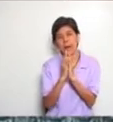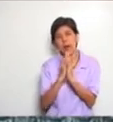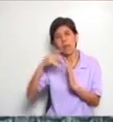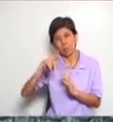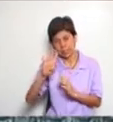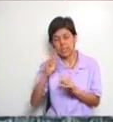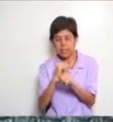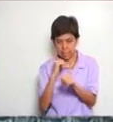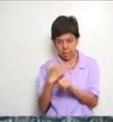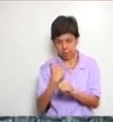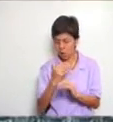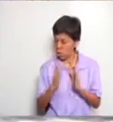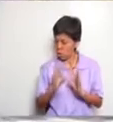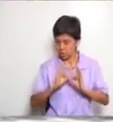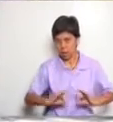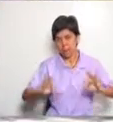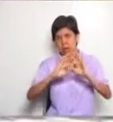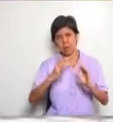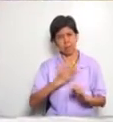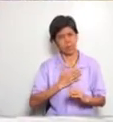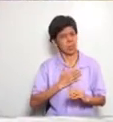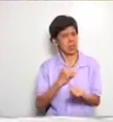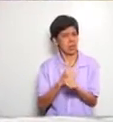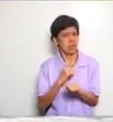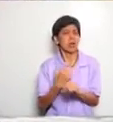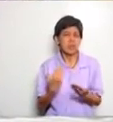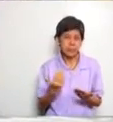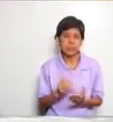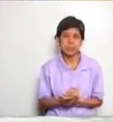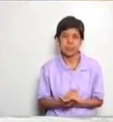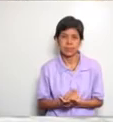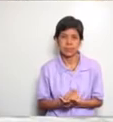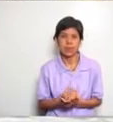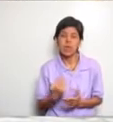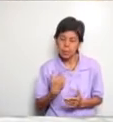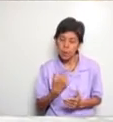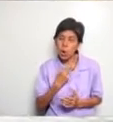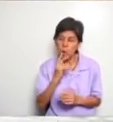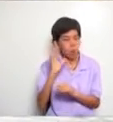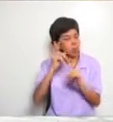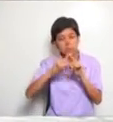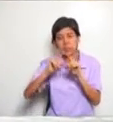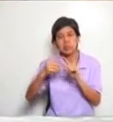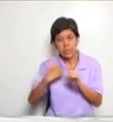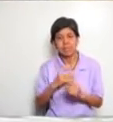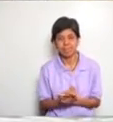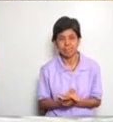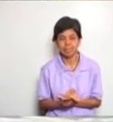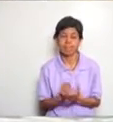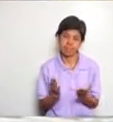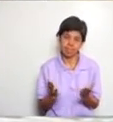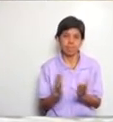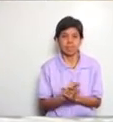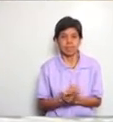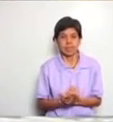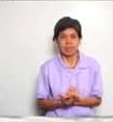ธรรมะที่ยิงใหญ่สำหรบมนุยชาิไมใช่ผมวหาร ทรรมะทขำจนโกอย่เดยวนะ คมจากอาวารด้โดรงท่ครั